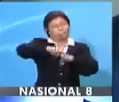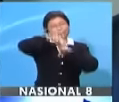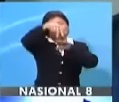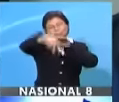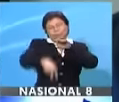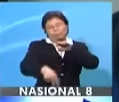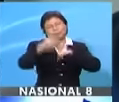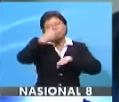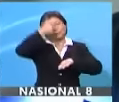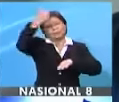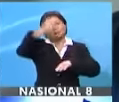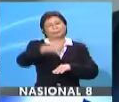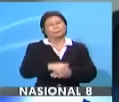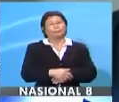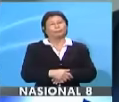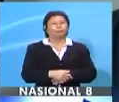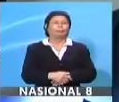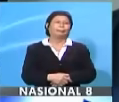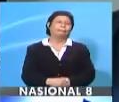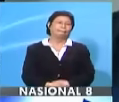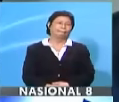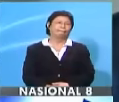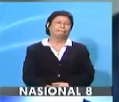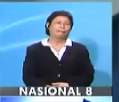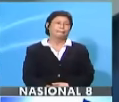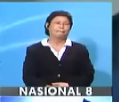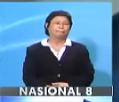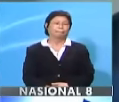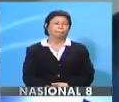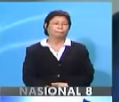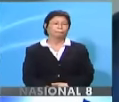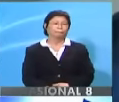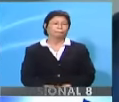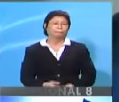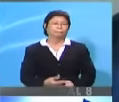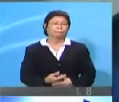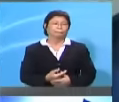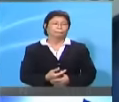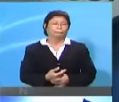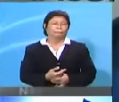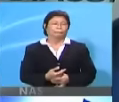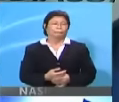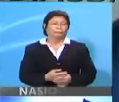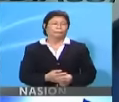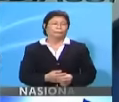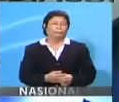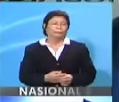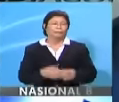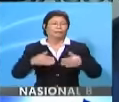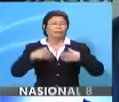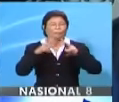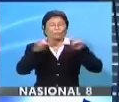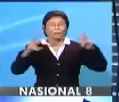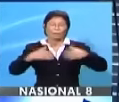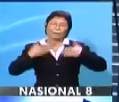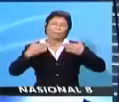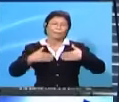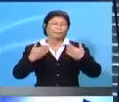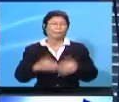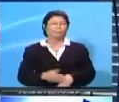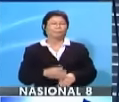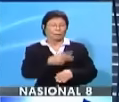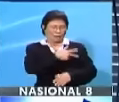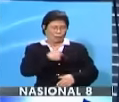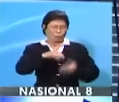SEA Games is it? Yes, it's my first. On that note, how do you feel? I'm very happy. Yeah.